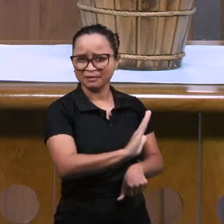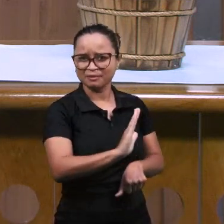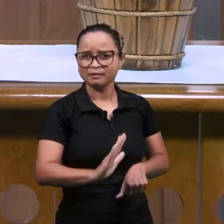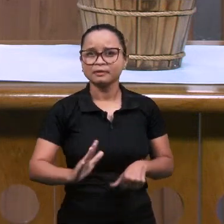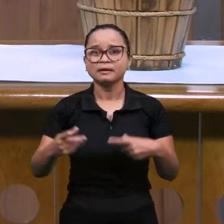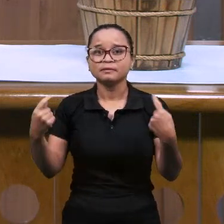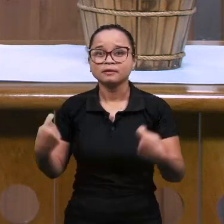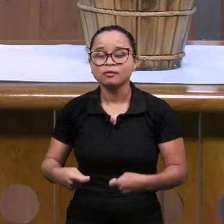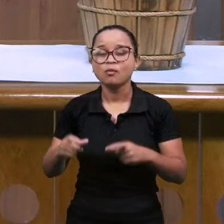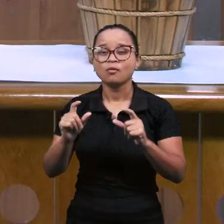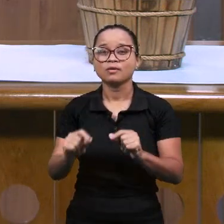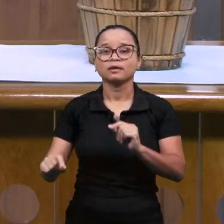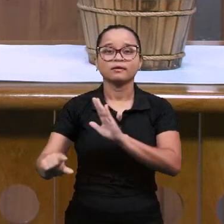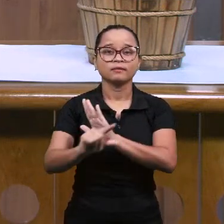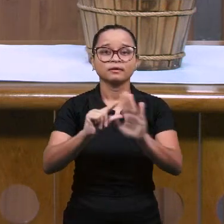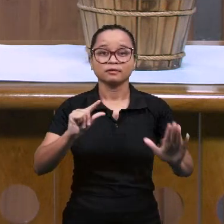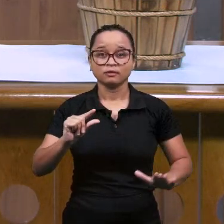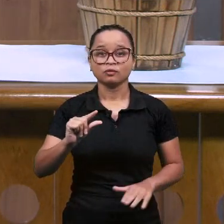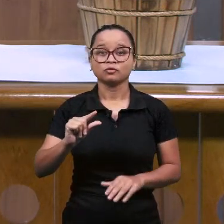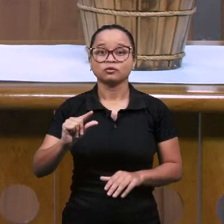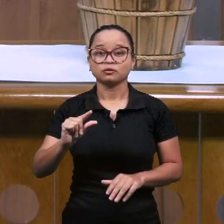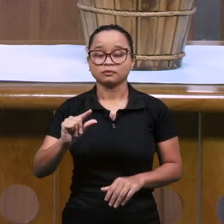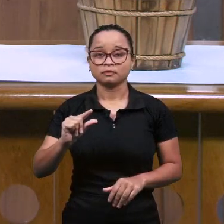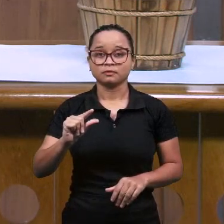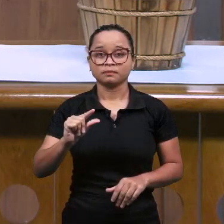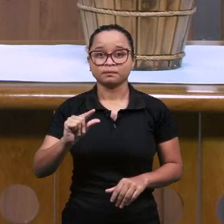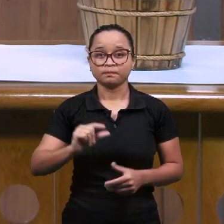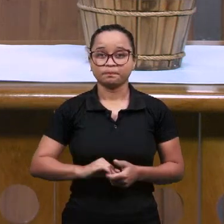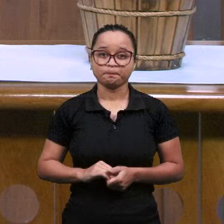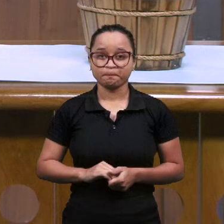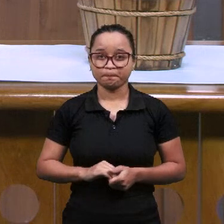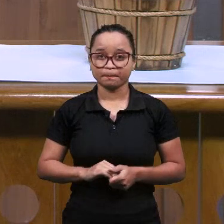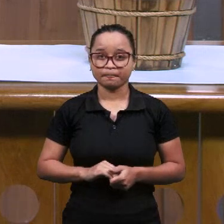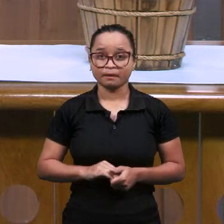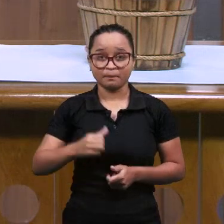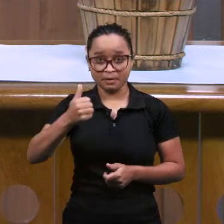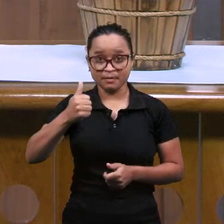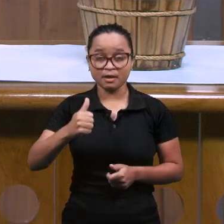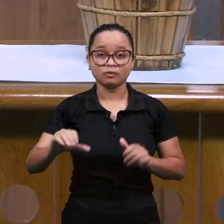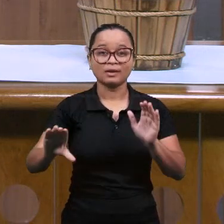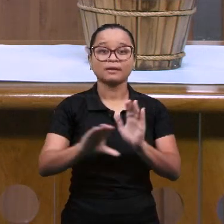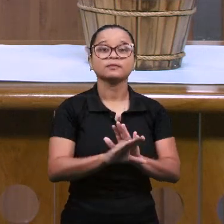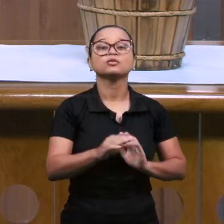le chapitre 1 du livre de Josué, quand